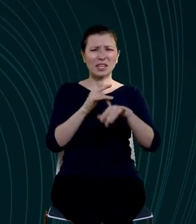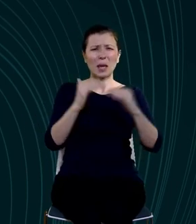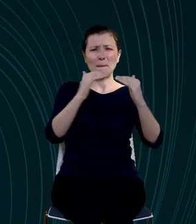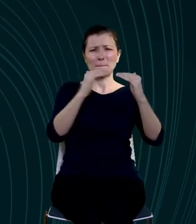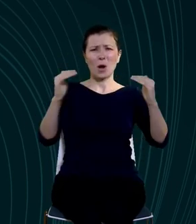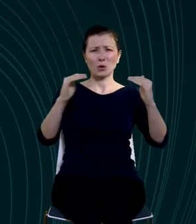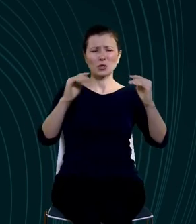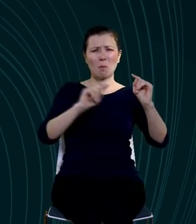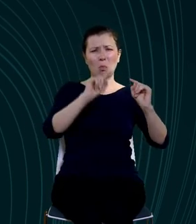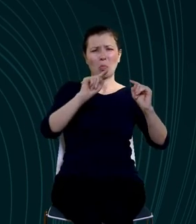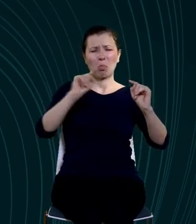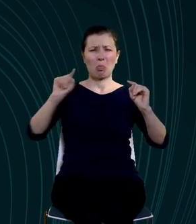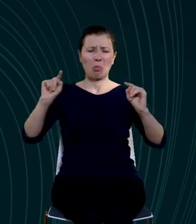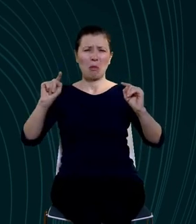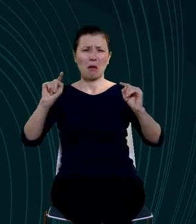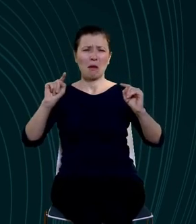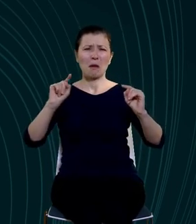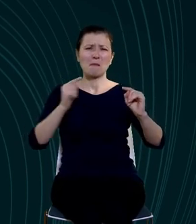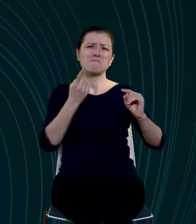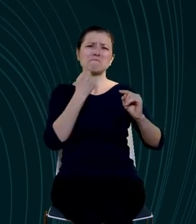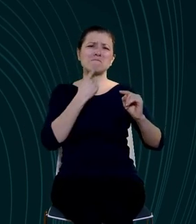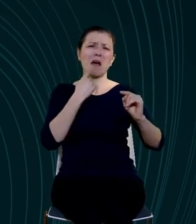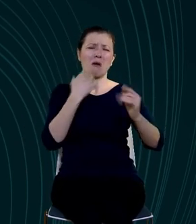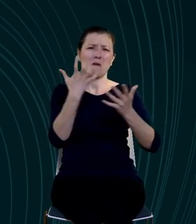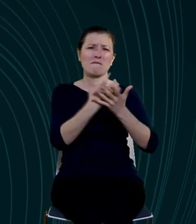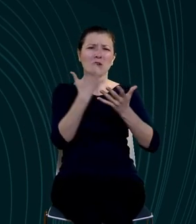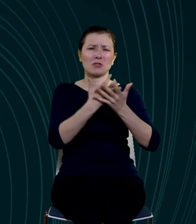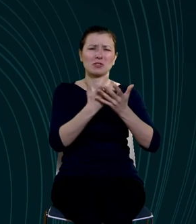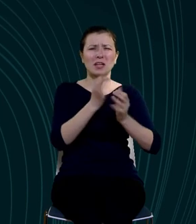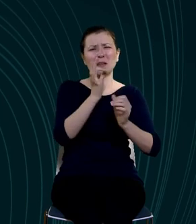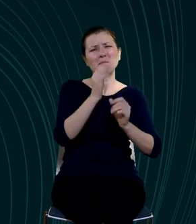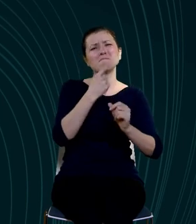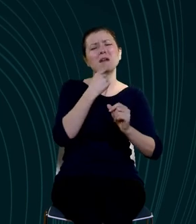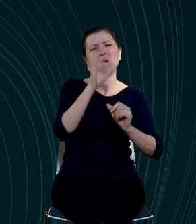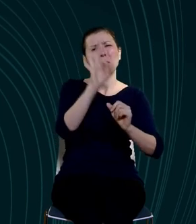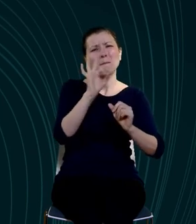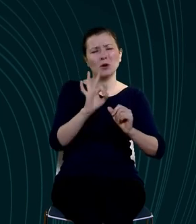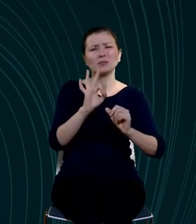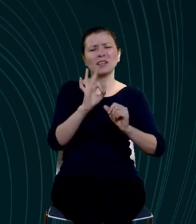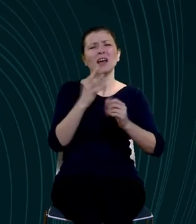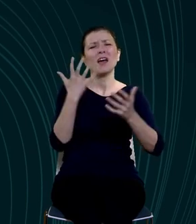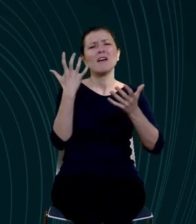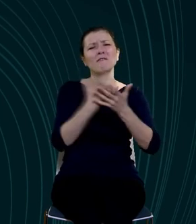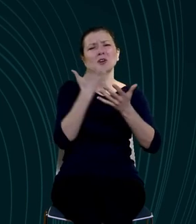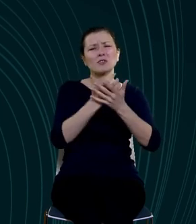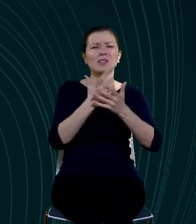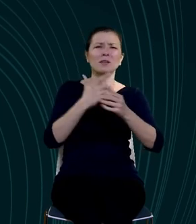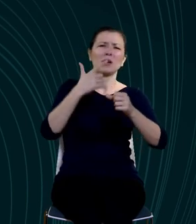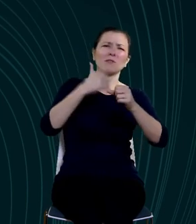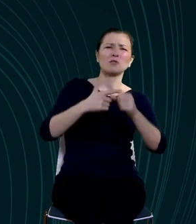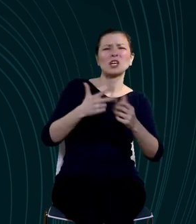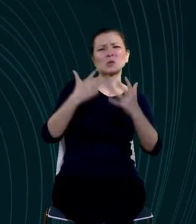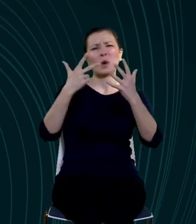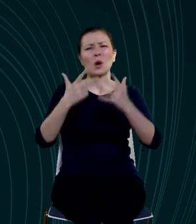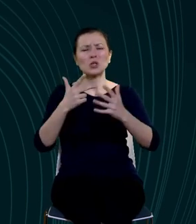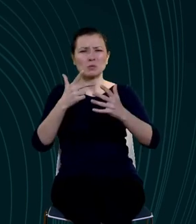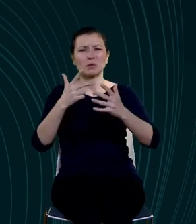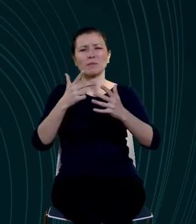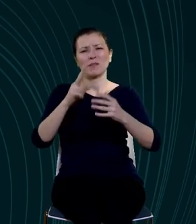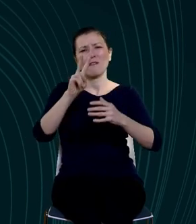poziomie, niewielkim procencie wykorzystania tej najniższej wartości granicznej 28 V na metr w radiowym